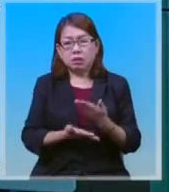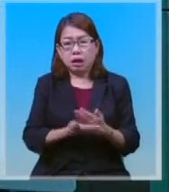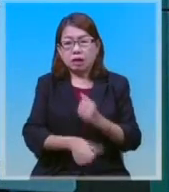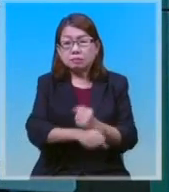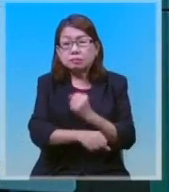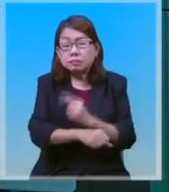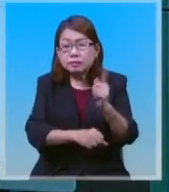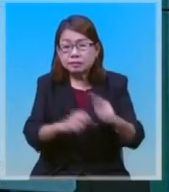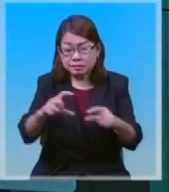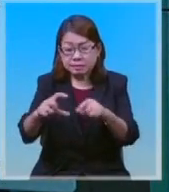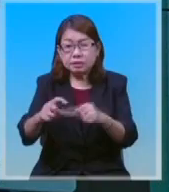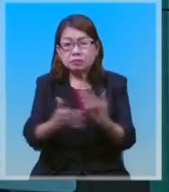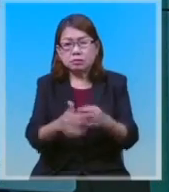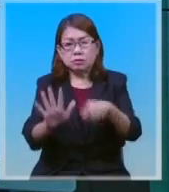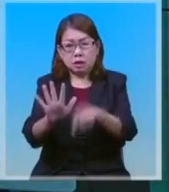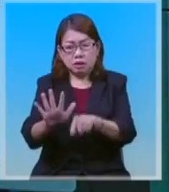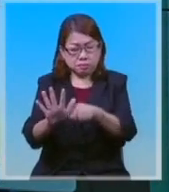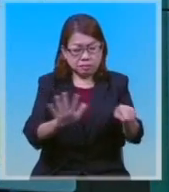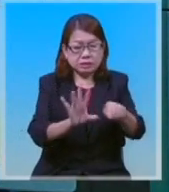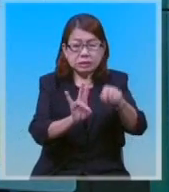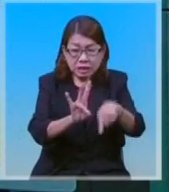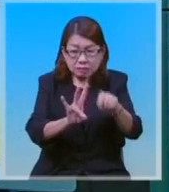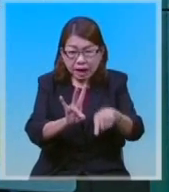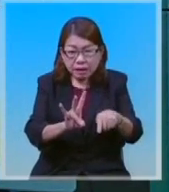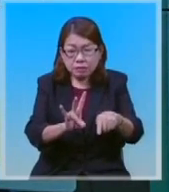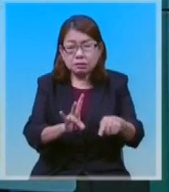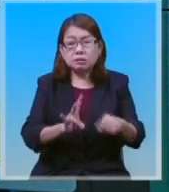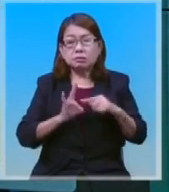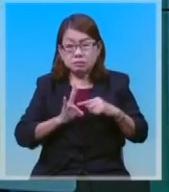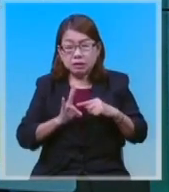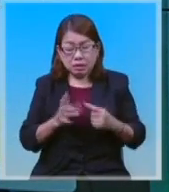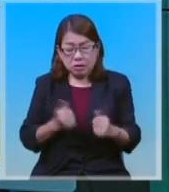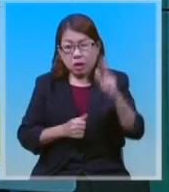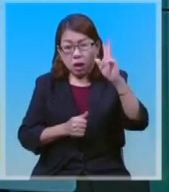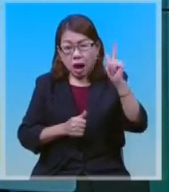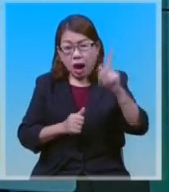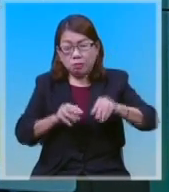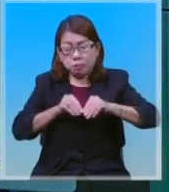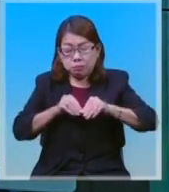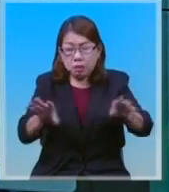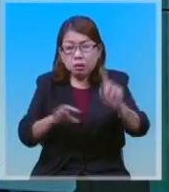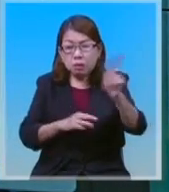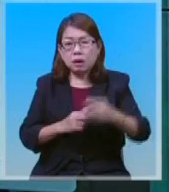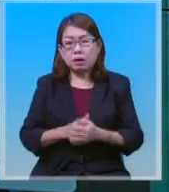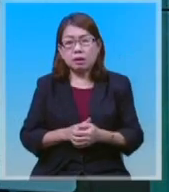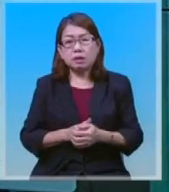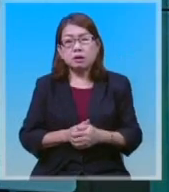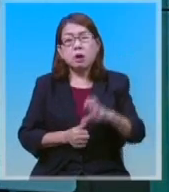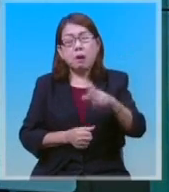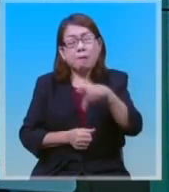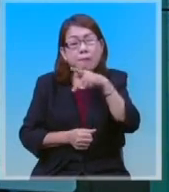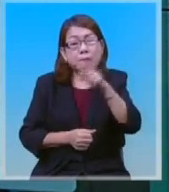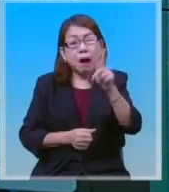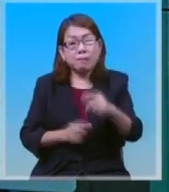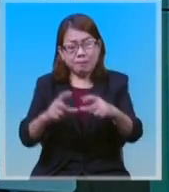บหนึ่งประมาณ 5,000 ถึง 7,000 บาทนะคะแล้วก็ล่าสุดที่เป็นข่าวดังขึ้นมาเนี่ยก็คือไปปลอมบัตรให้กับบรรดา